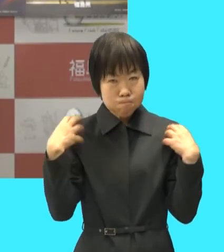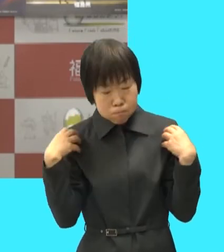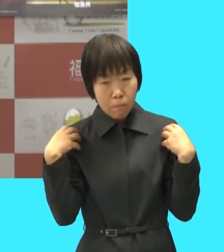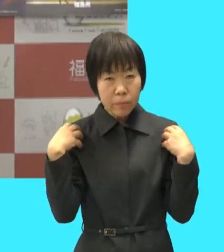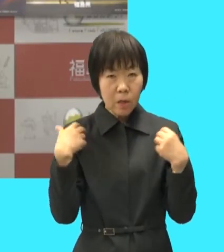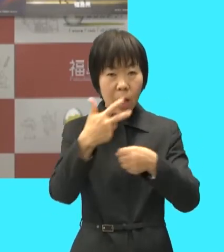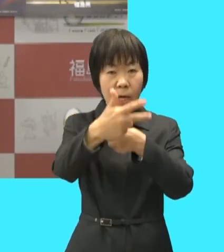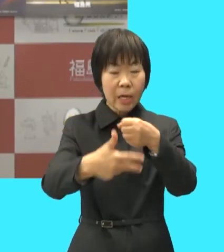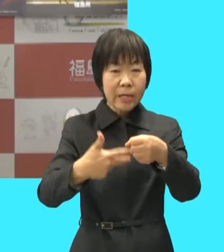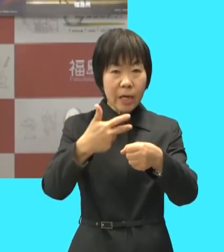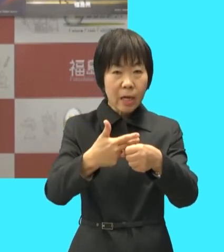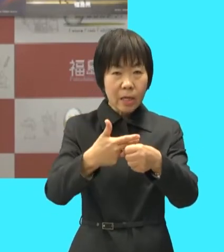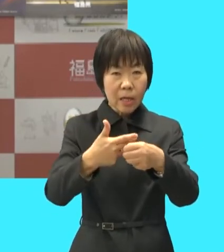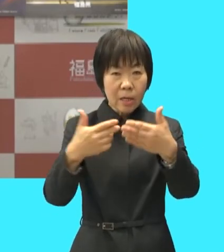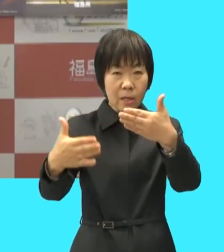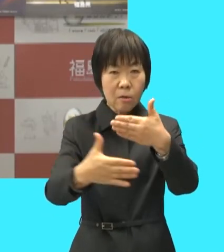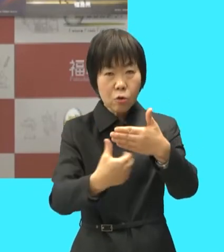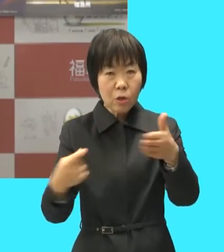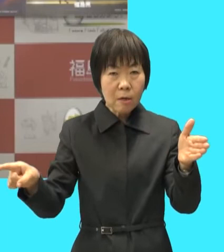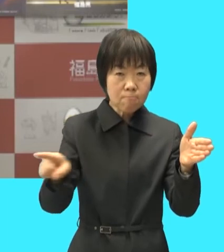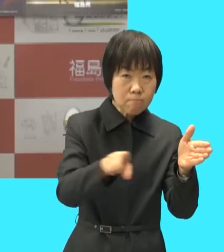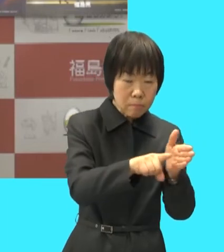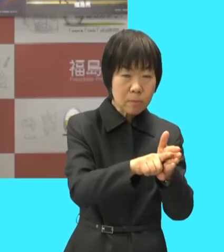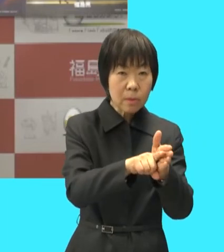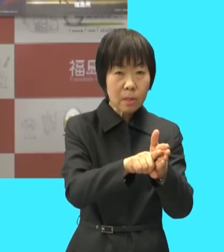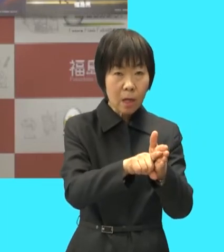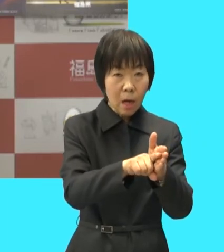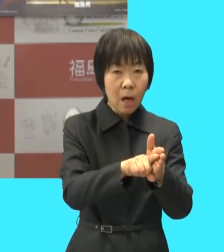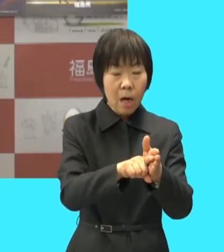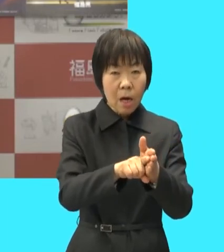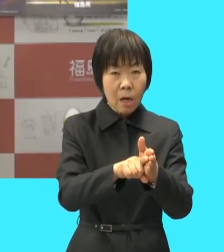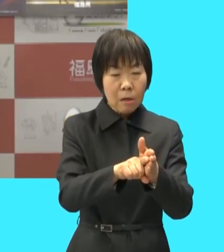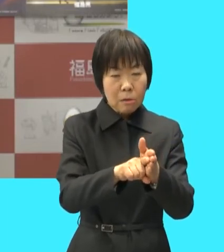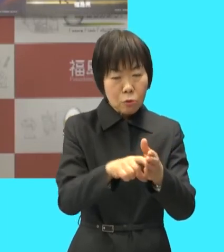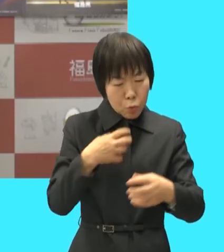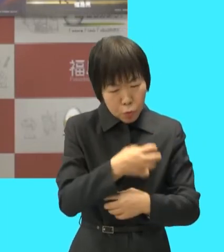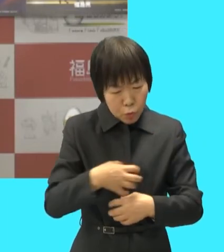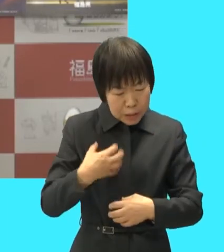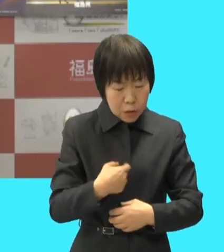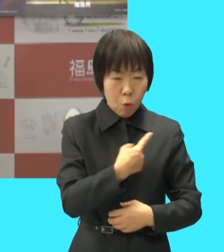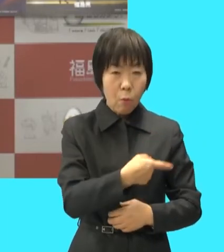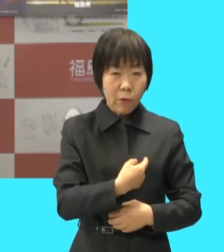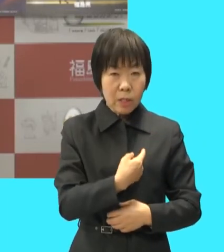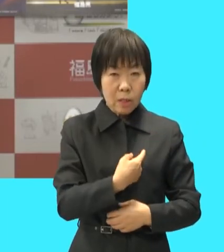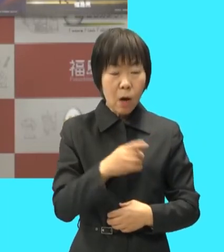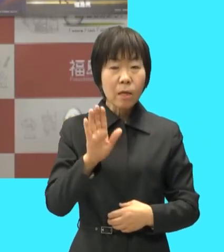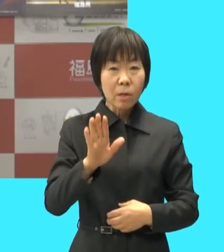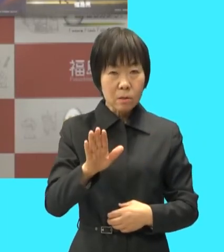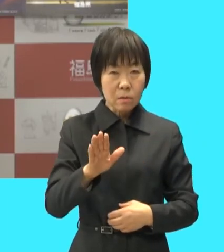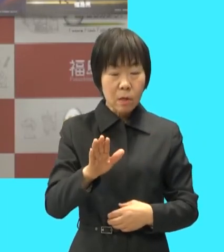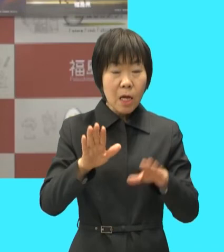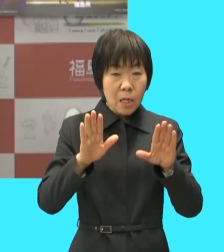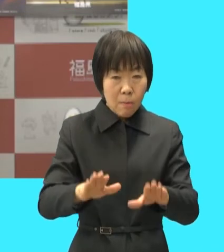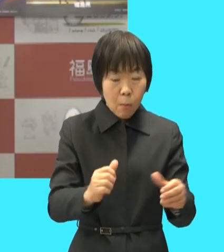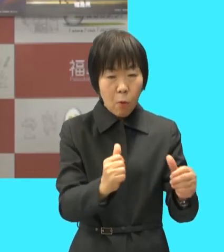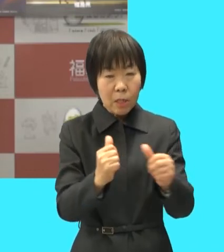この7年9ヶ月本当にさまざまな苦しい辛い思いされてきました。また今もなお避難